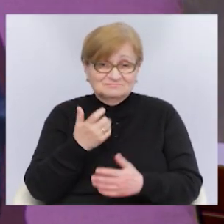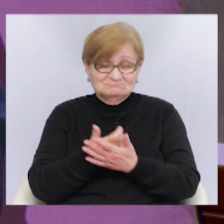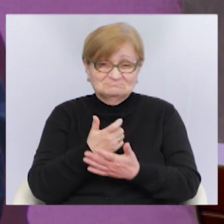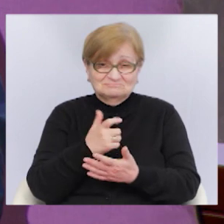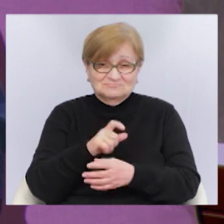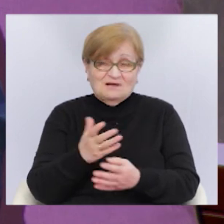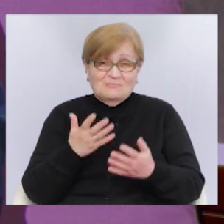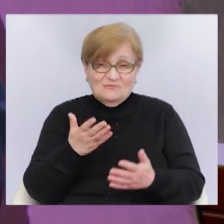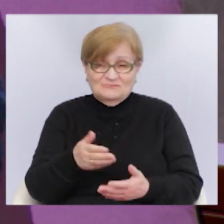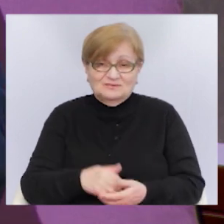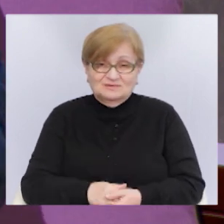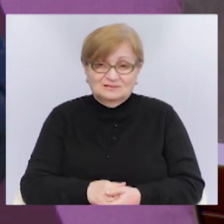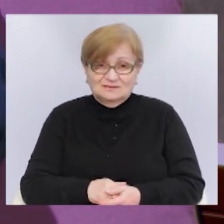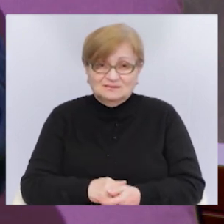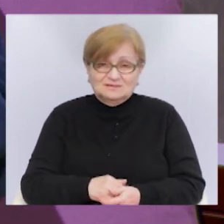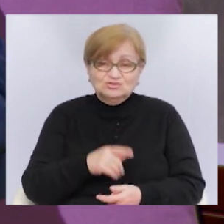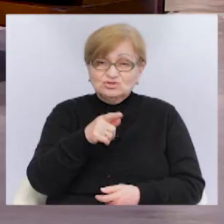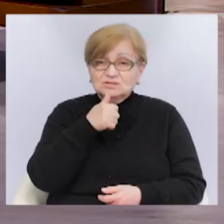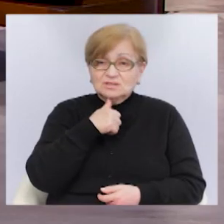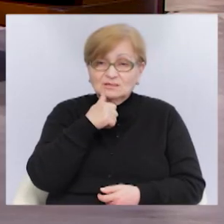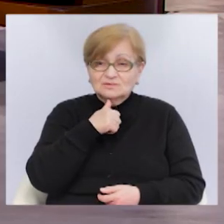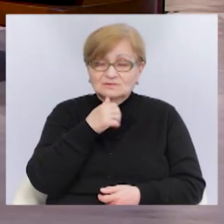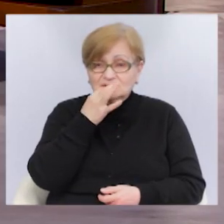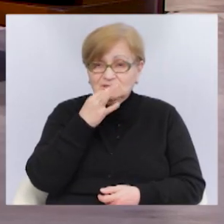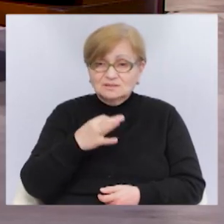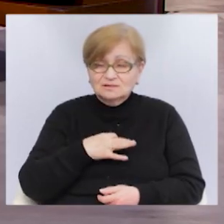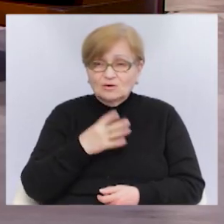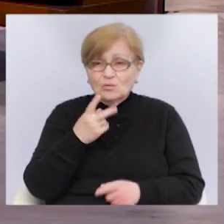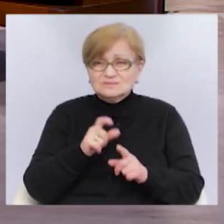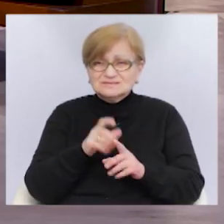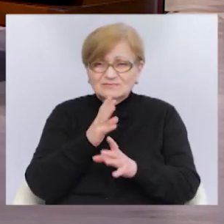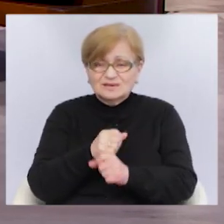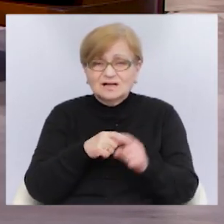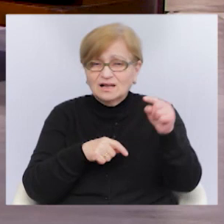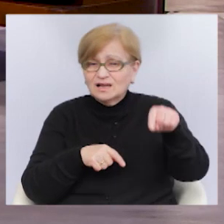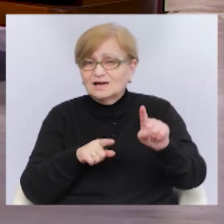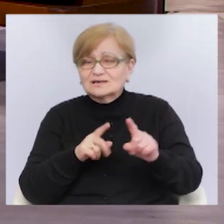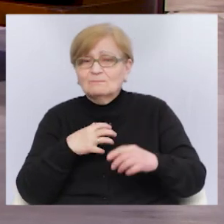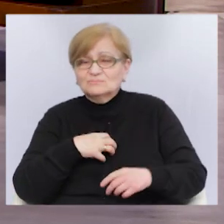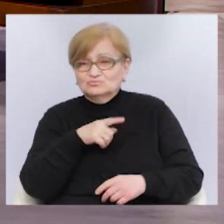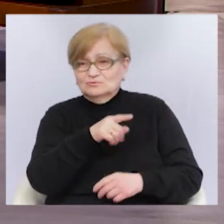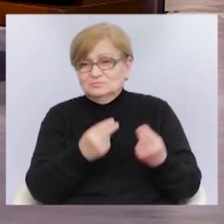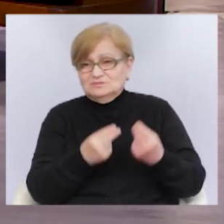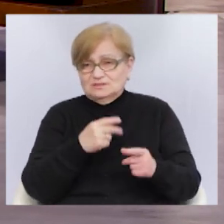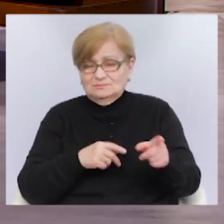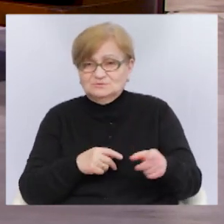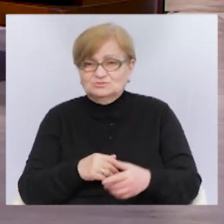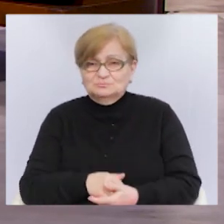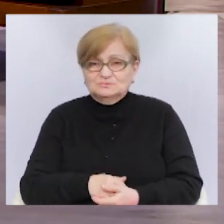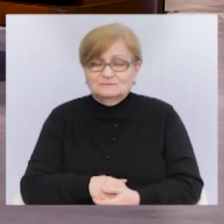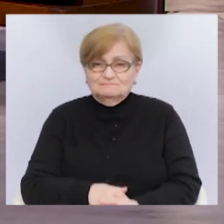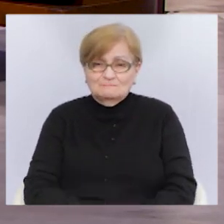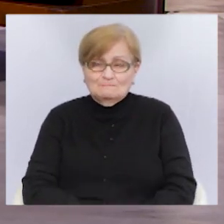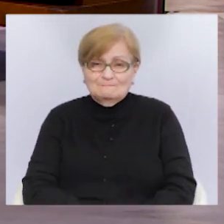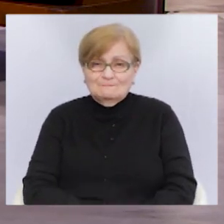გამოვიდა და შენი პერსპექტივიდან, გამოცდილებიდან მაინც რო გითხრა, თქვა ორი სიტყვით, აი, რა მნიშვნელობის არის თქვა ასეთი ტიპის თამაშები